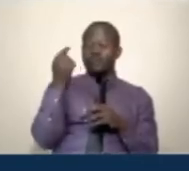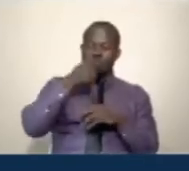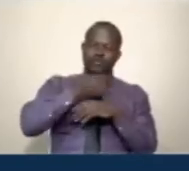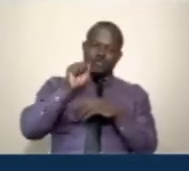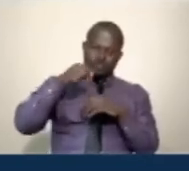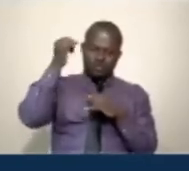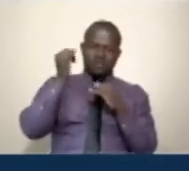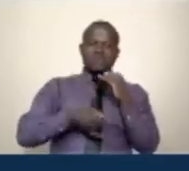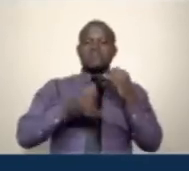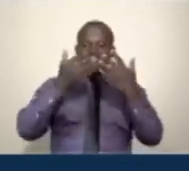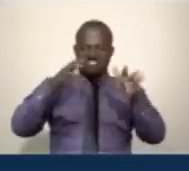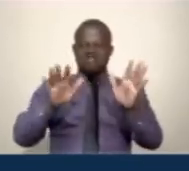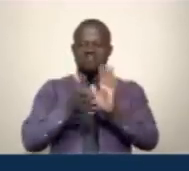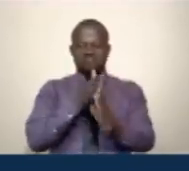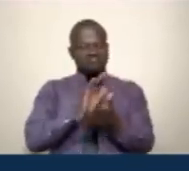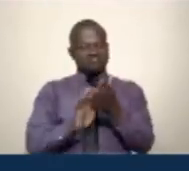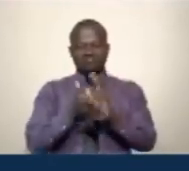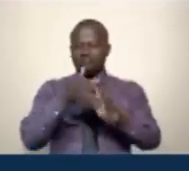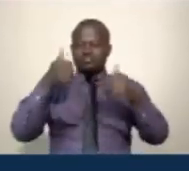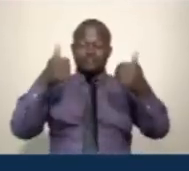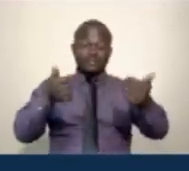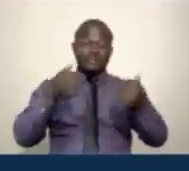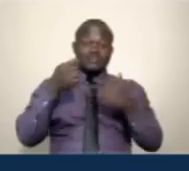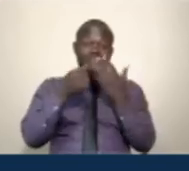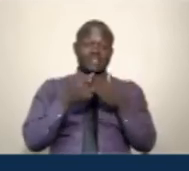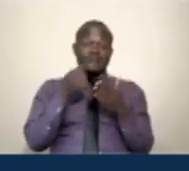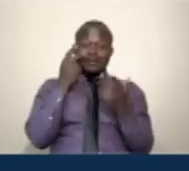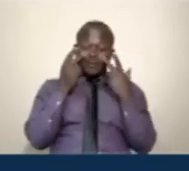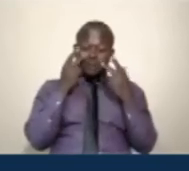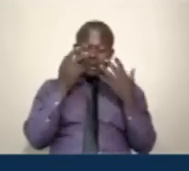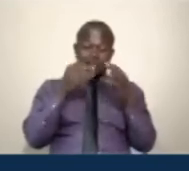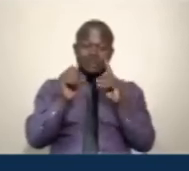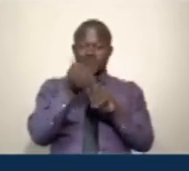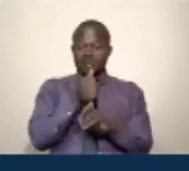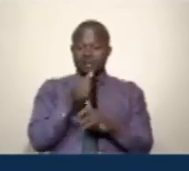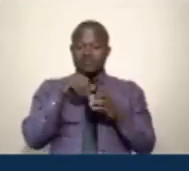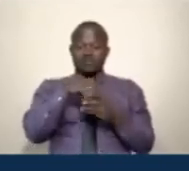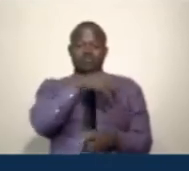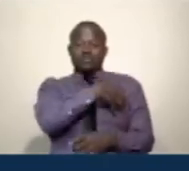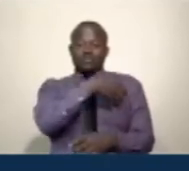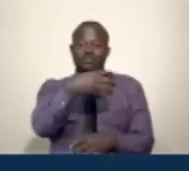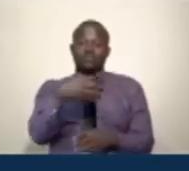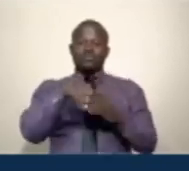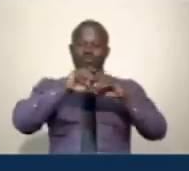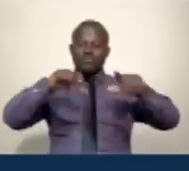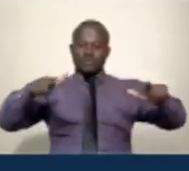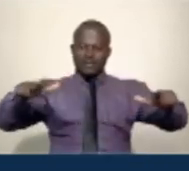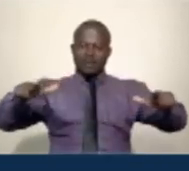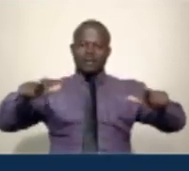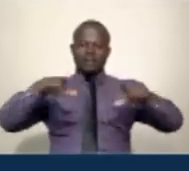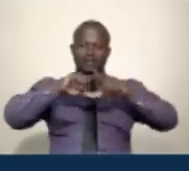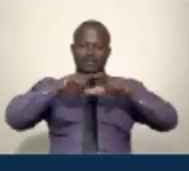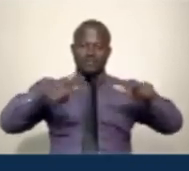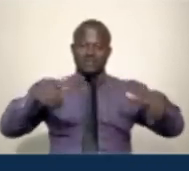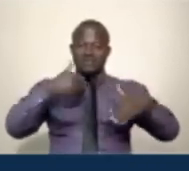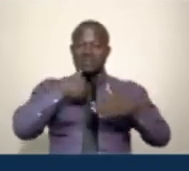kuyisoza nkayirangiza yose. Numva maze kugeraho mu mutungo ni ubutaka, nibwo